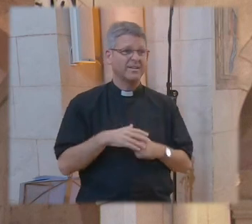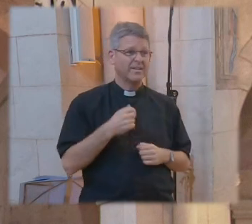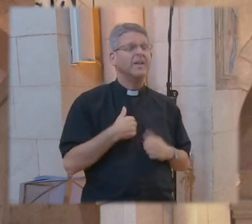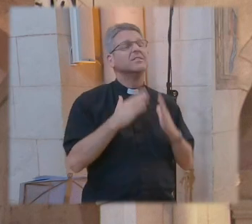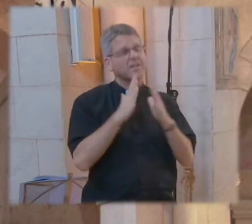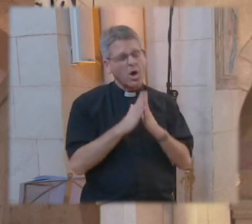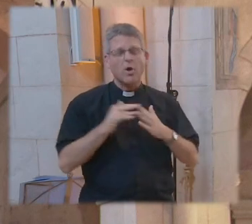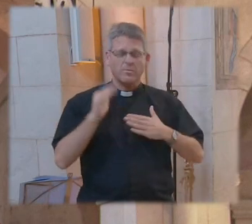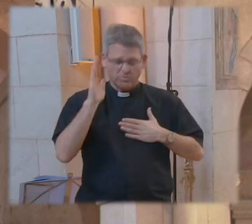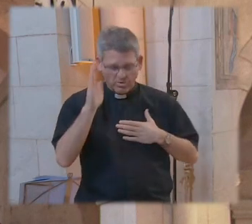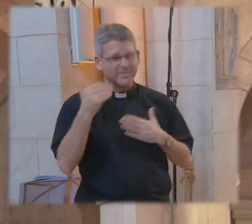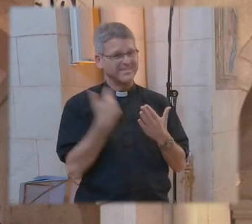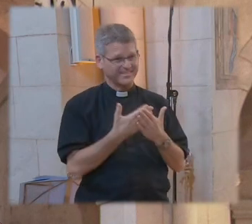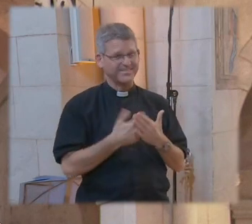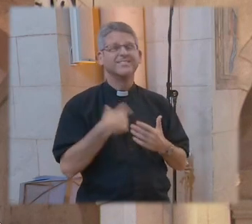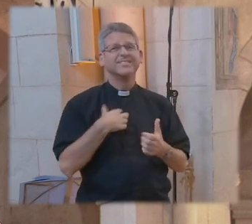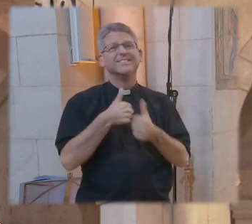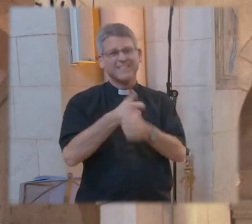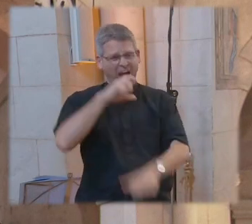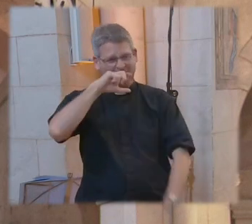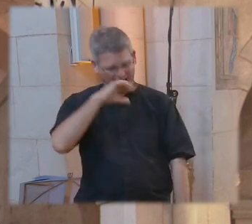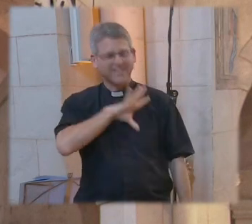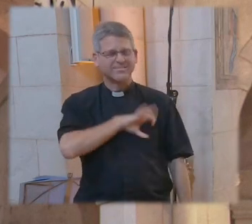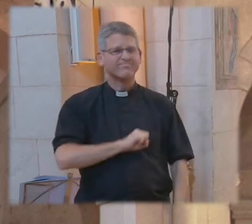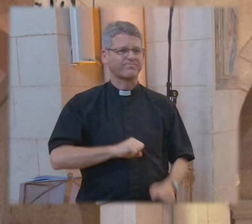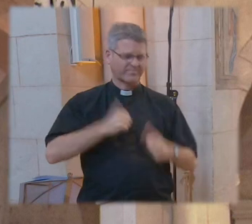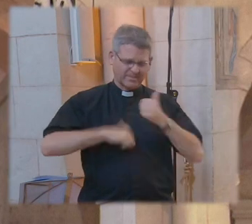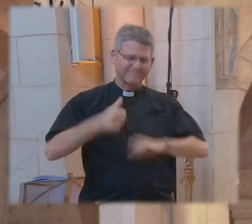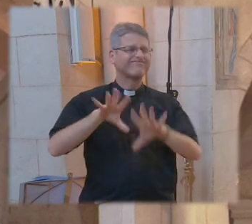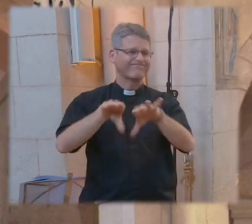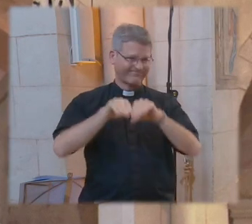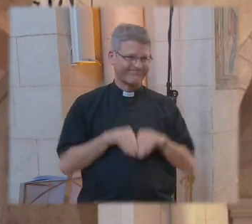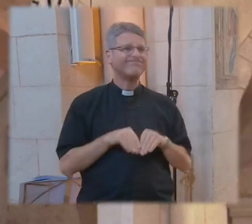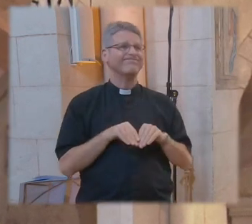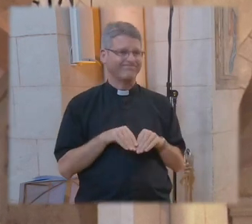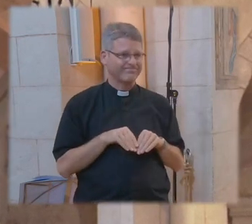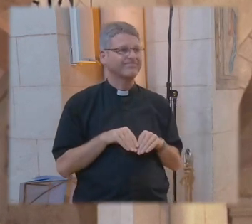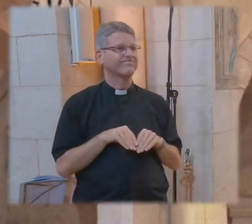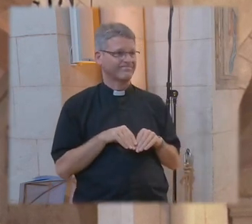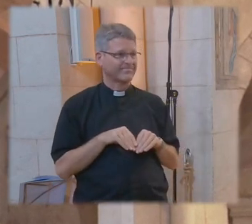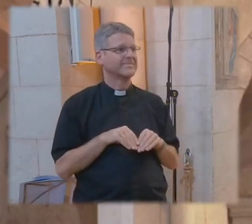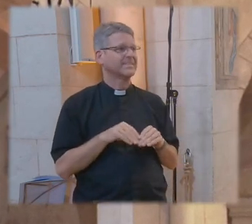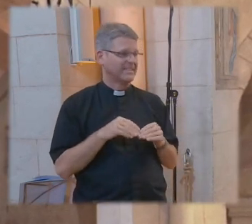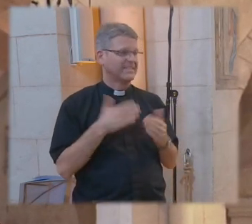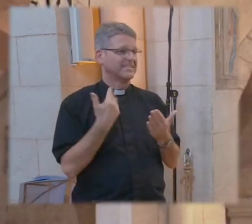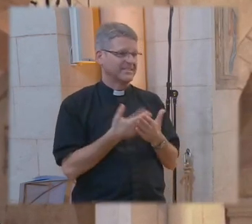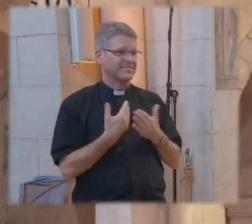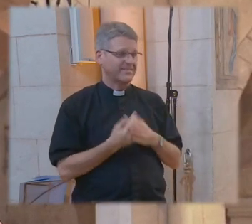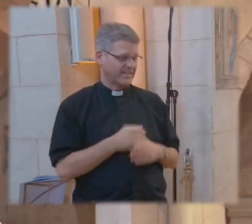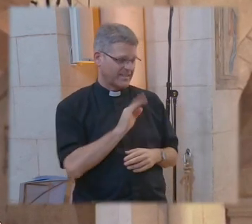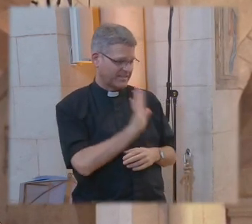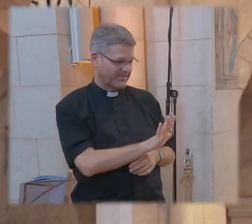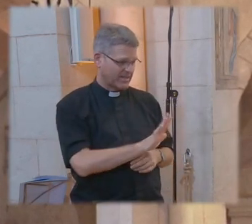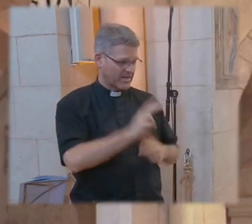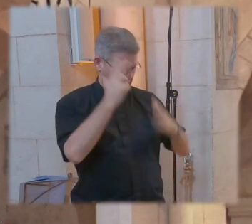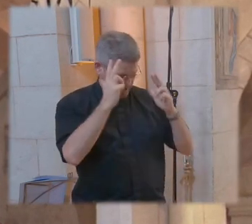und freiwillig auf sich genommen. Genau darin besteht die Authentizität seines